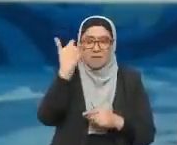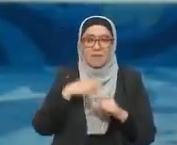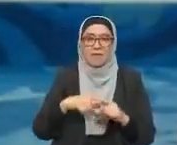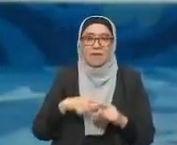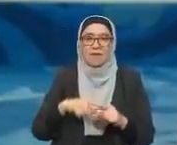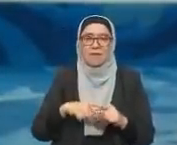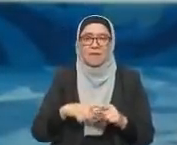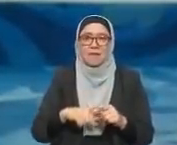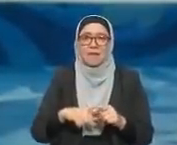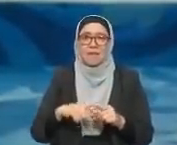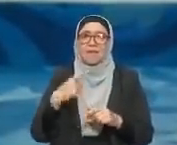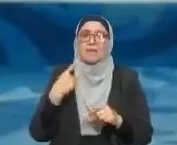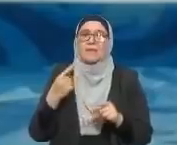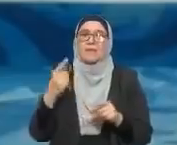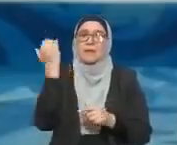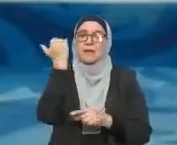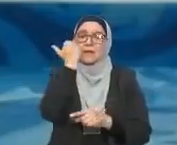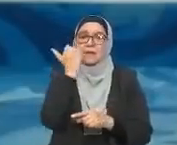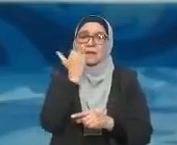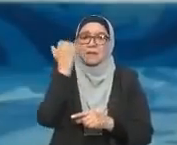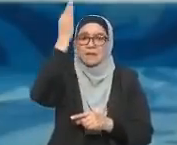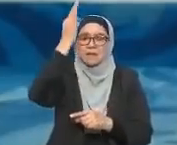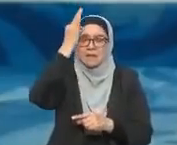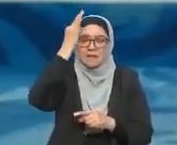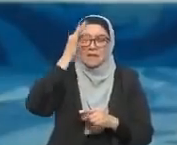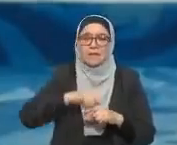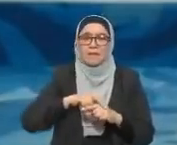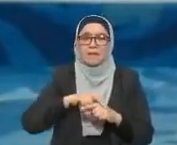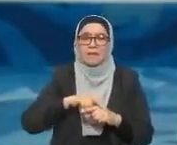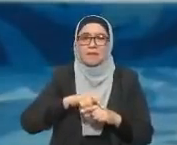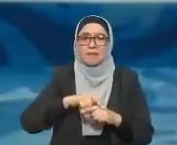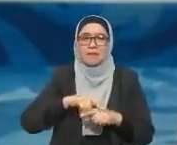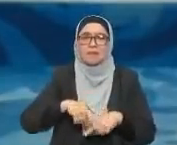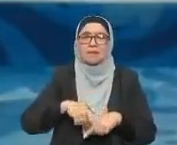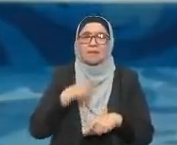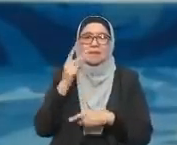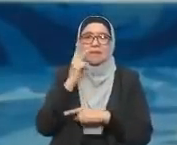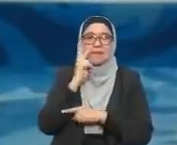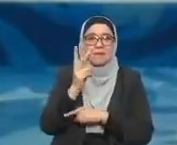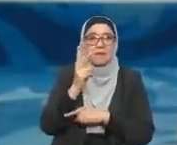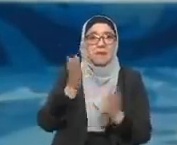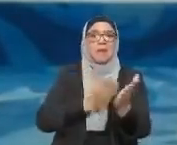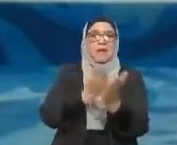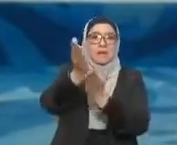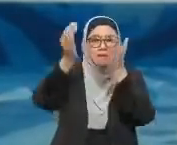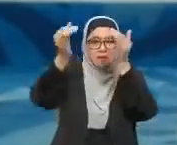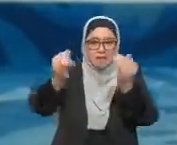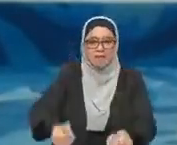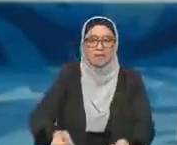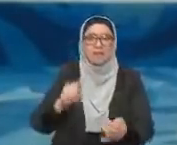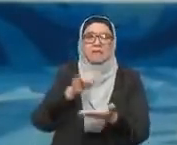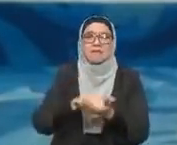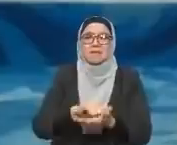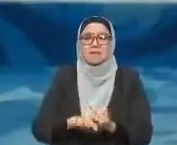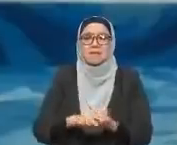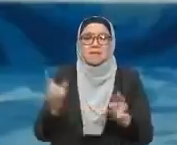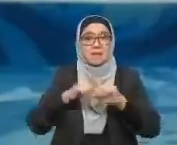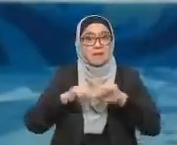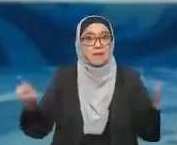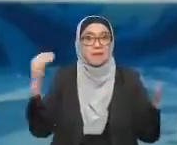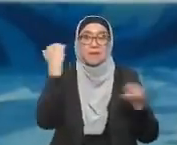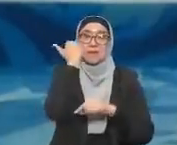ke-hack seorang itu tetapi mahkamah persekutuan pada ketika membuat keputusan itu tidak